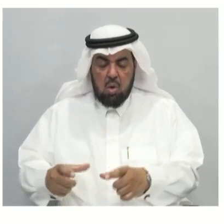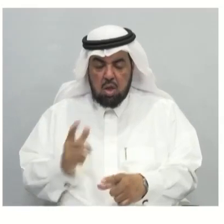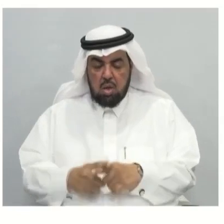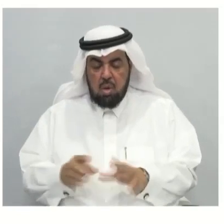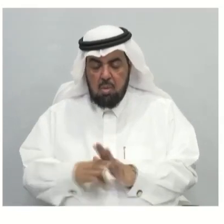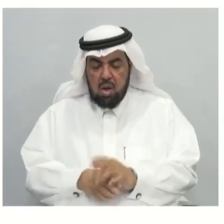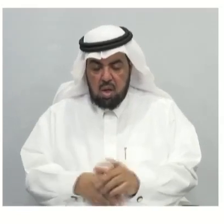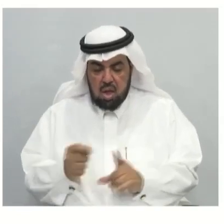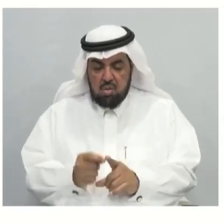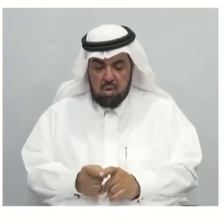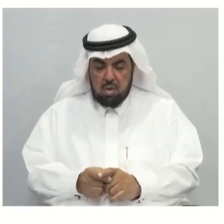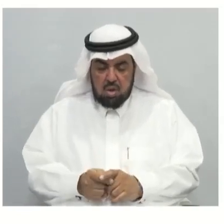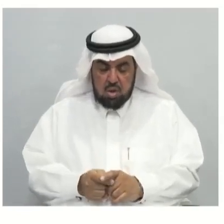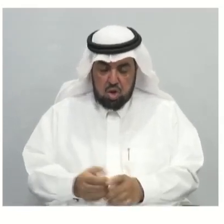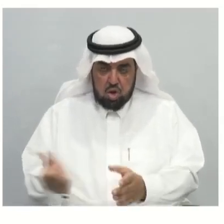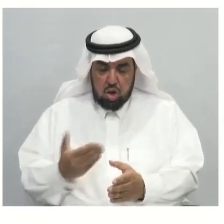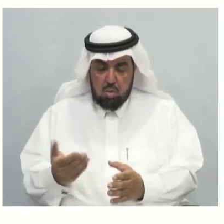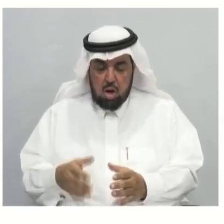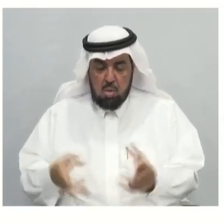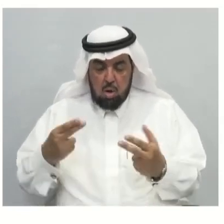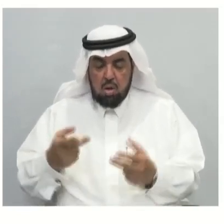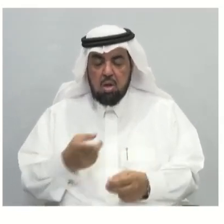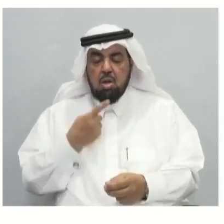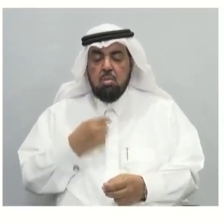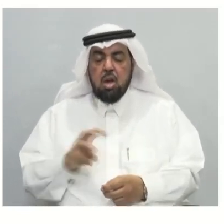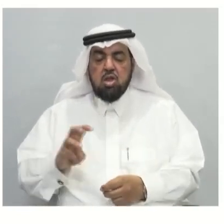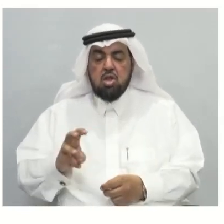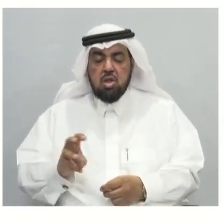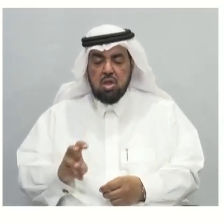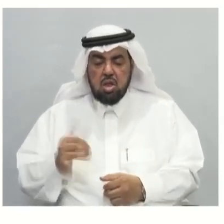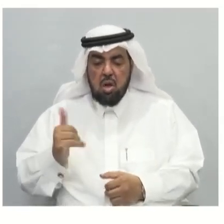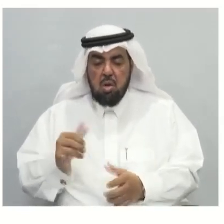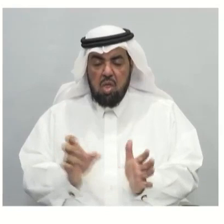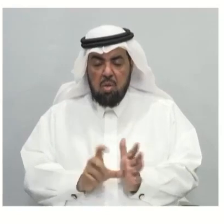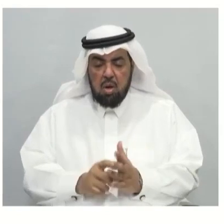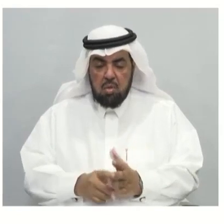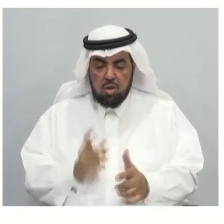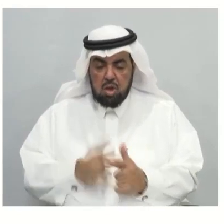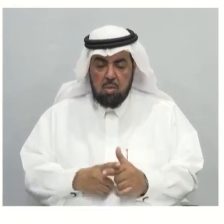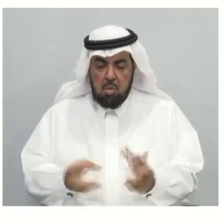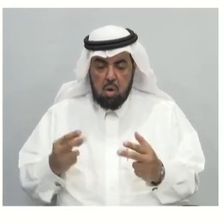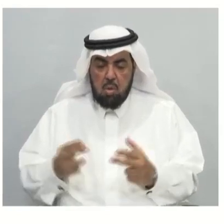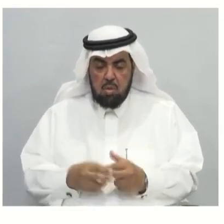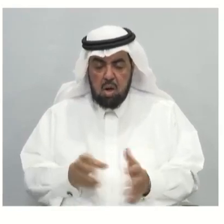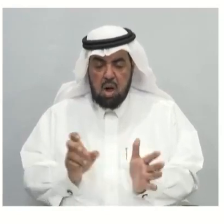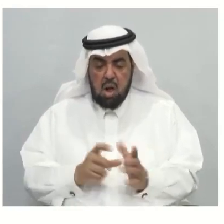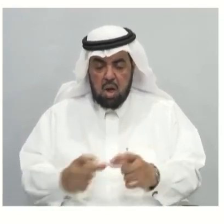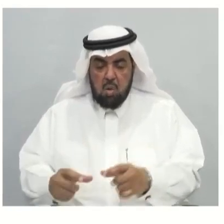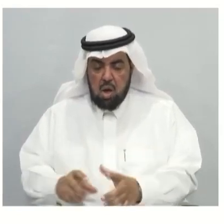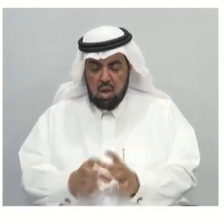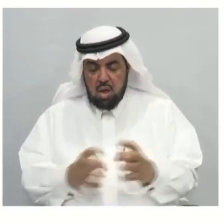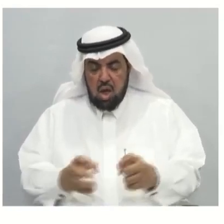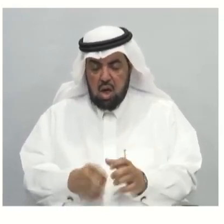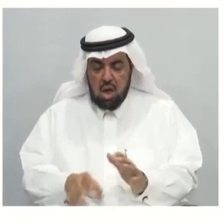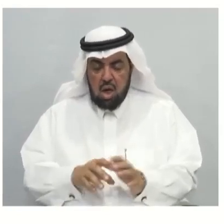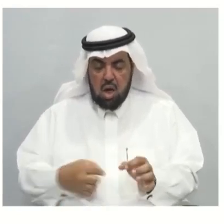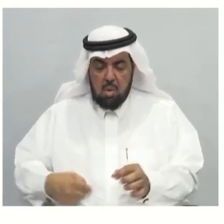البيانات الهدف من النموذج هو جمع المعلومات التي تحتاجها الشركه او المنظمه يتم جمع المعلومات من خلال ادوات تحليل العمليات وجمع